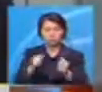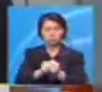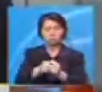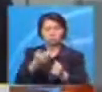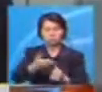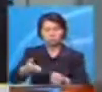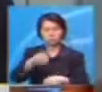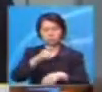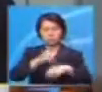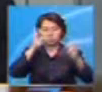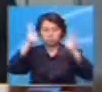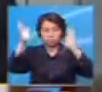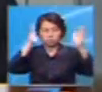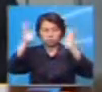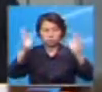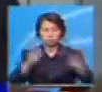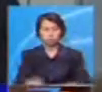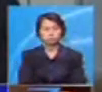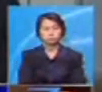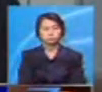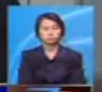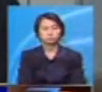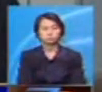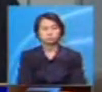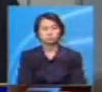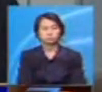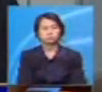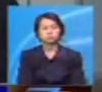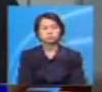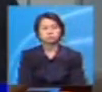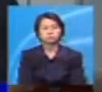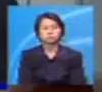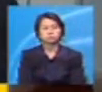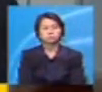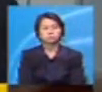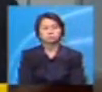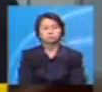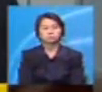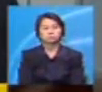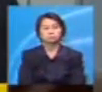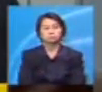Malaysia consum test and what of the best con